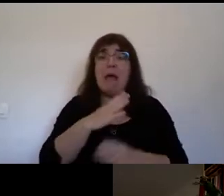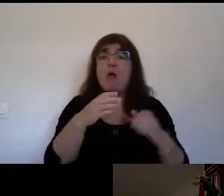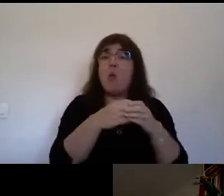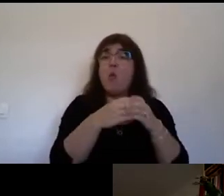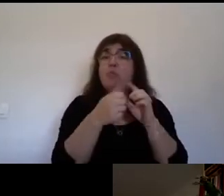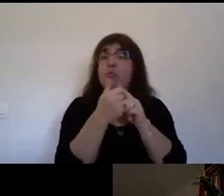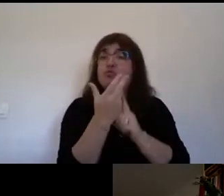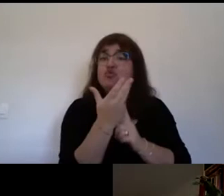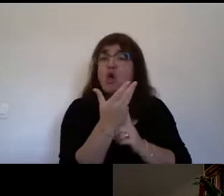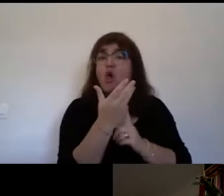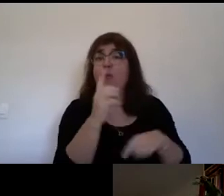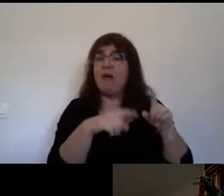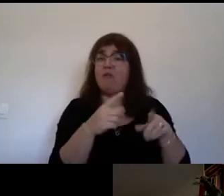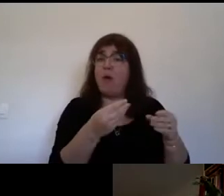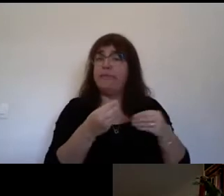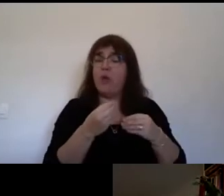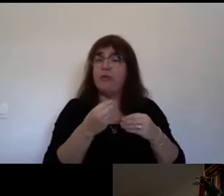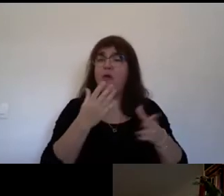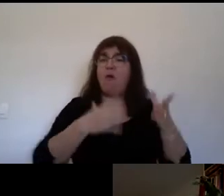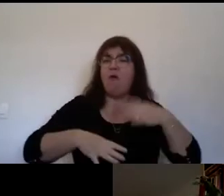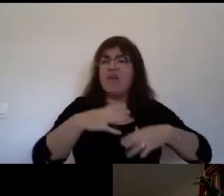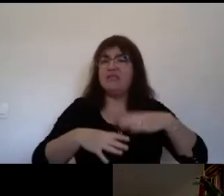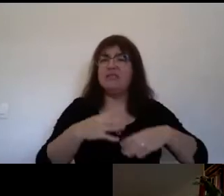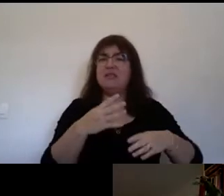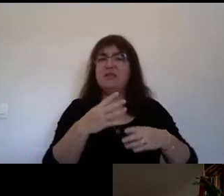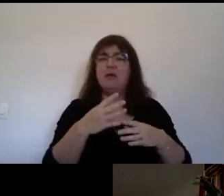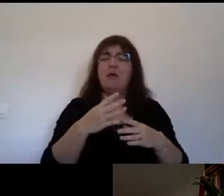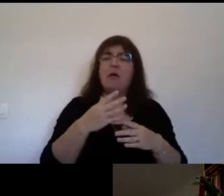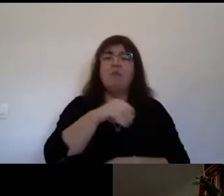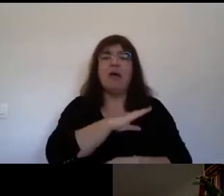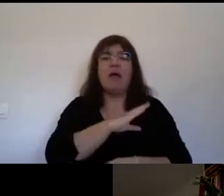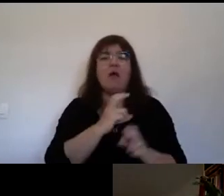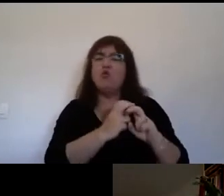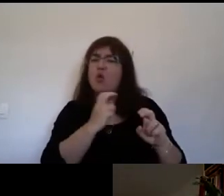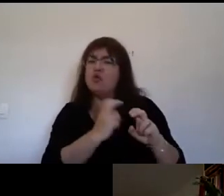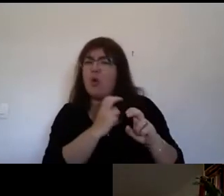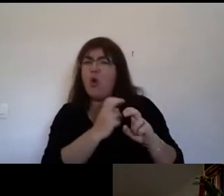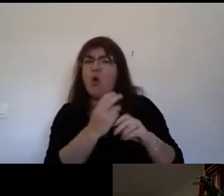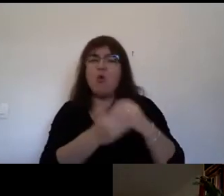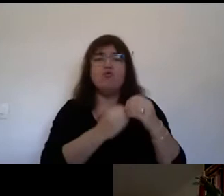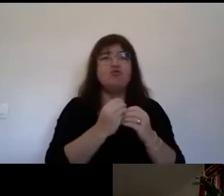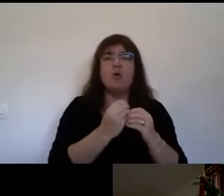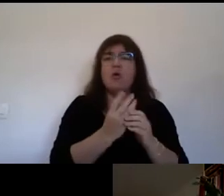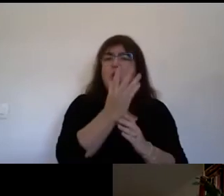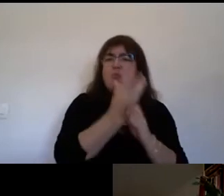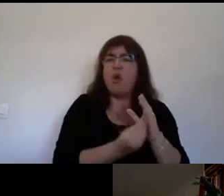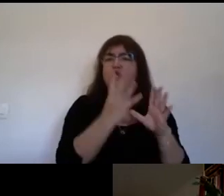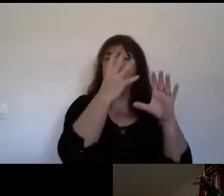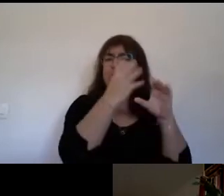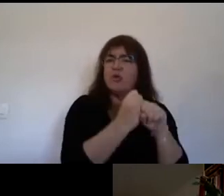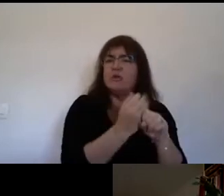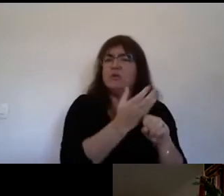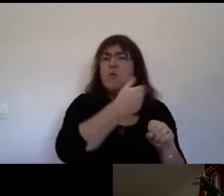groupes, l'éventuelle fatigue après les transports, les attentes qui s'en dérivent ou en conséquence